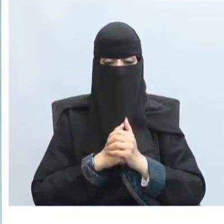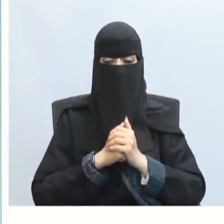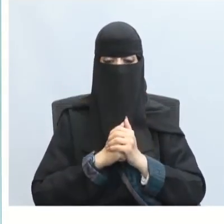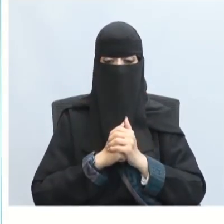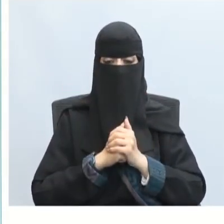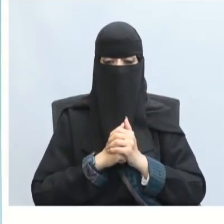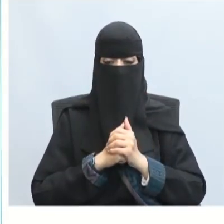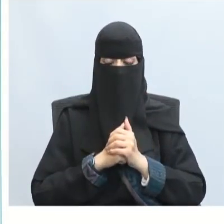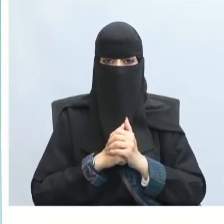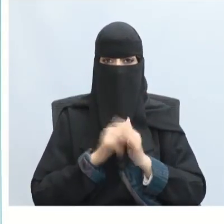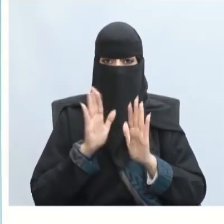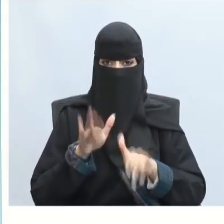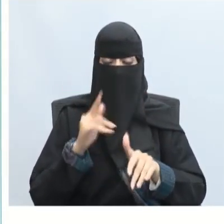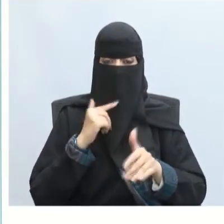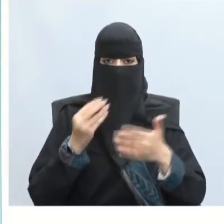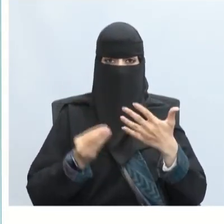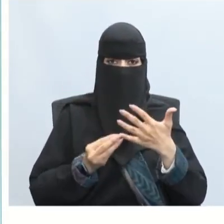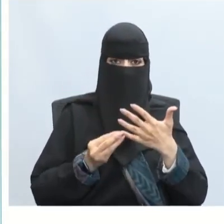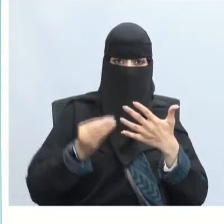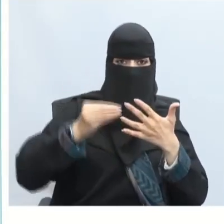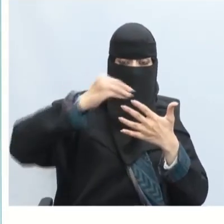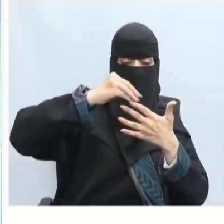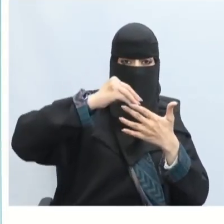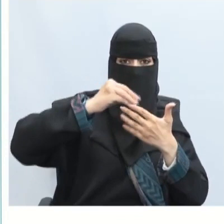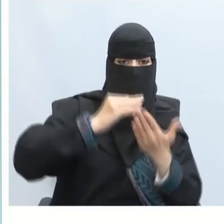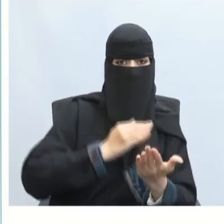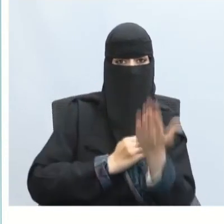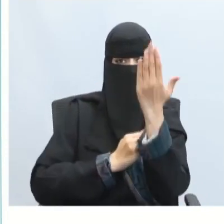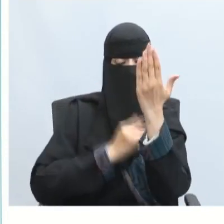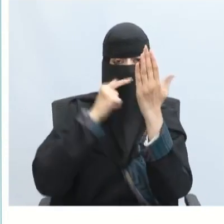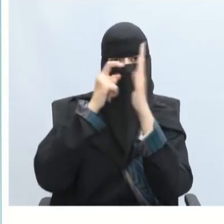واللائحه اما مراحل صدور